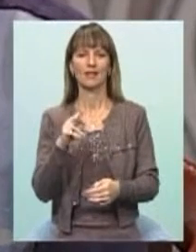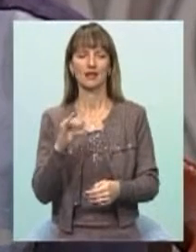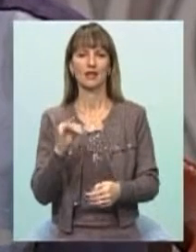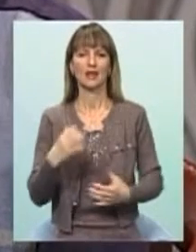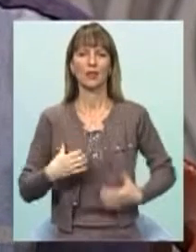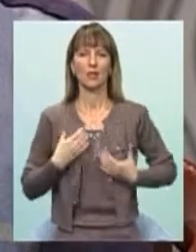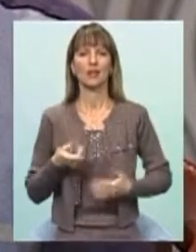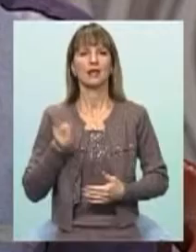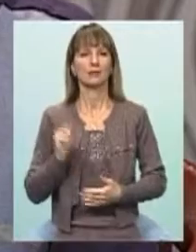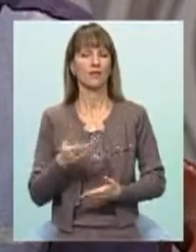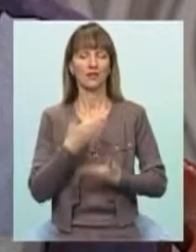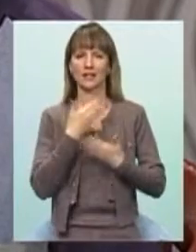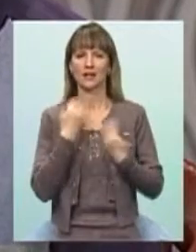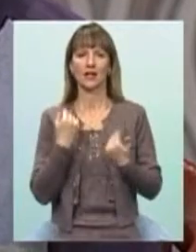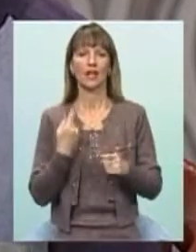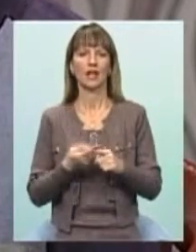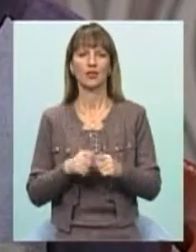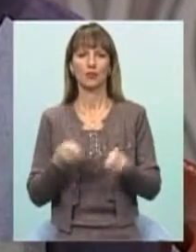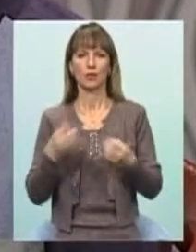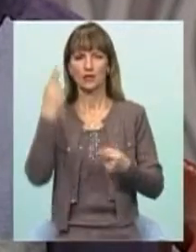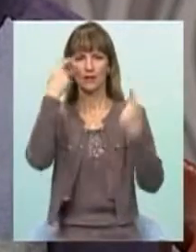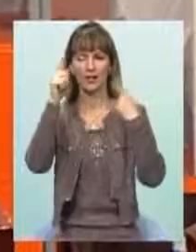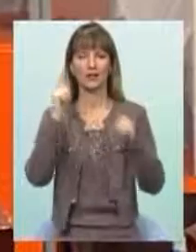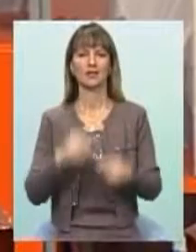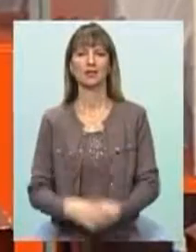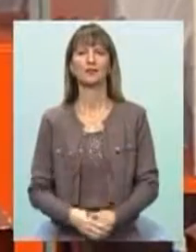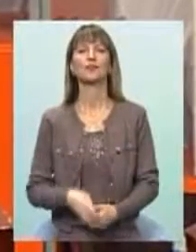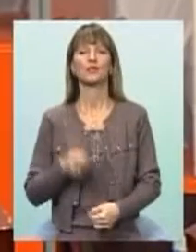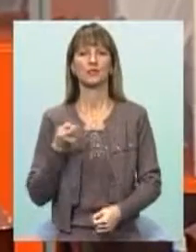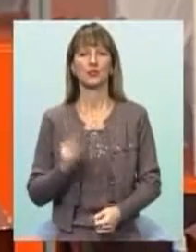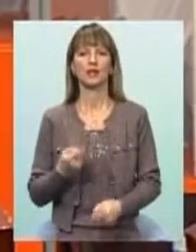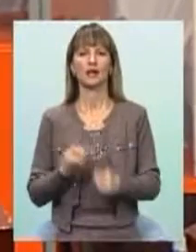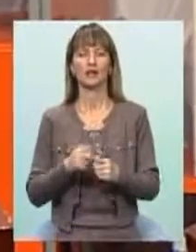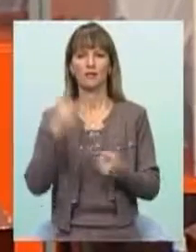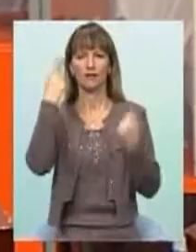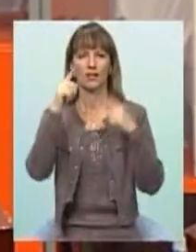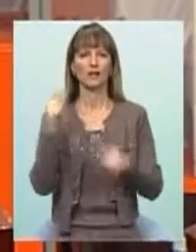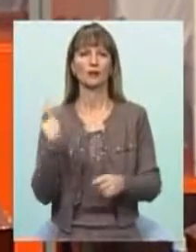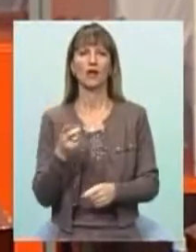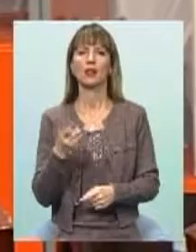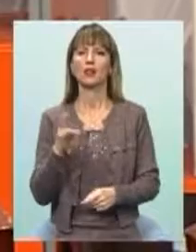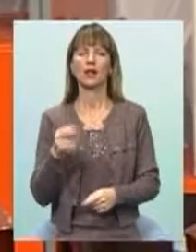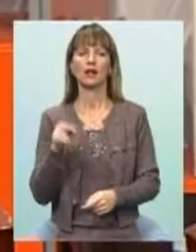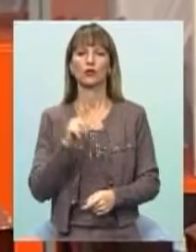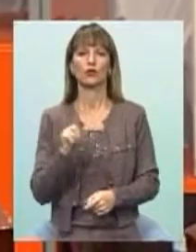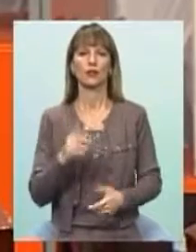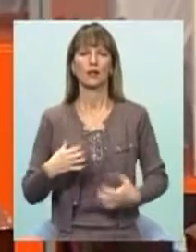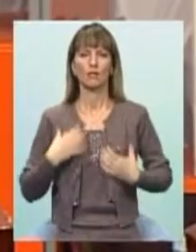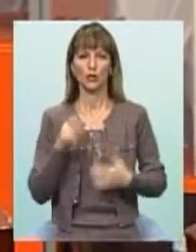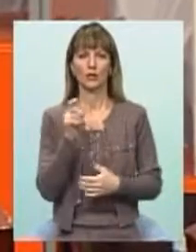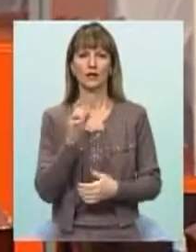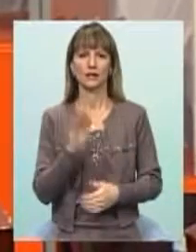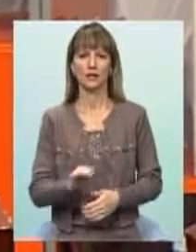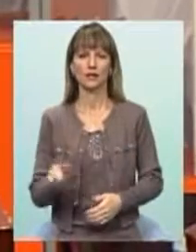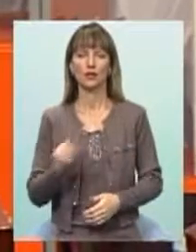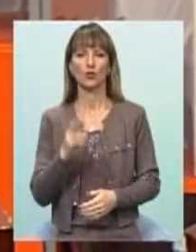Але насправді ні. Це просто вигадка. Дійсно, але це вигадка, по-перше, не для того, щоб налякати дітей, а для того, щоб